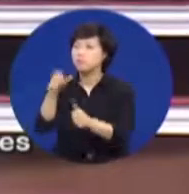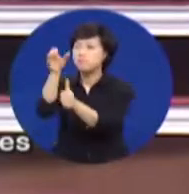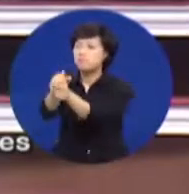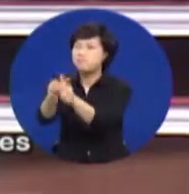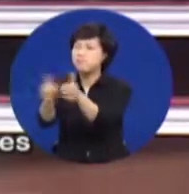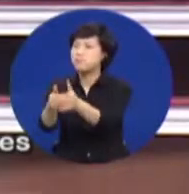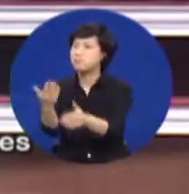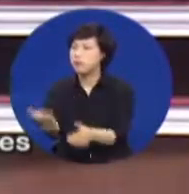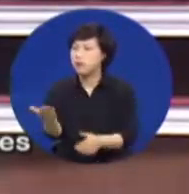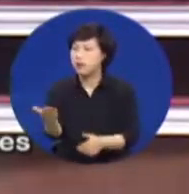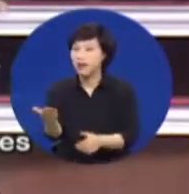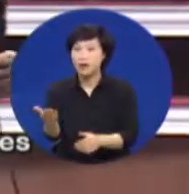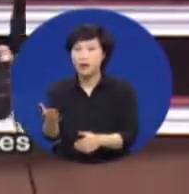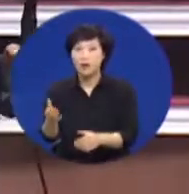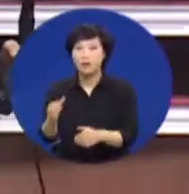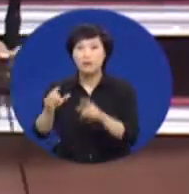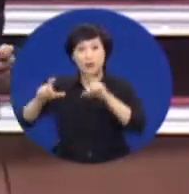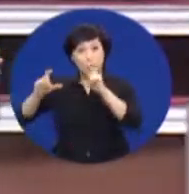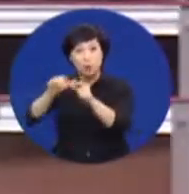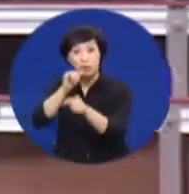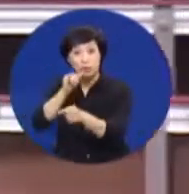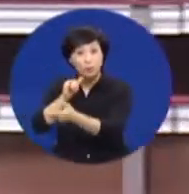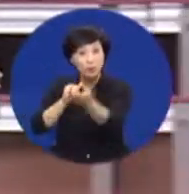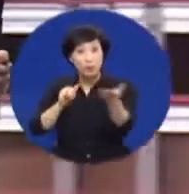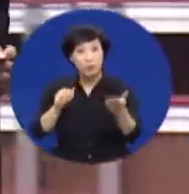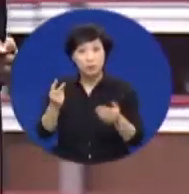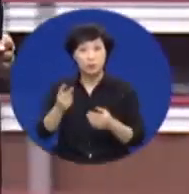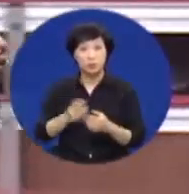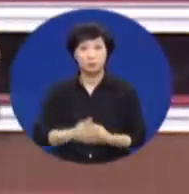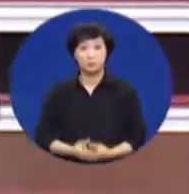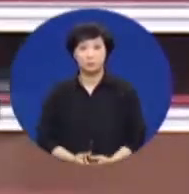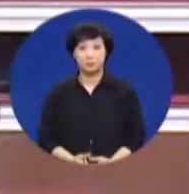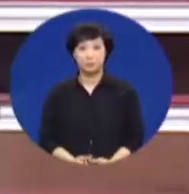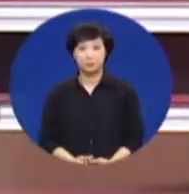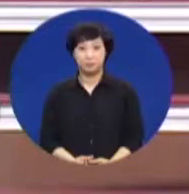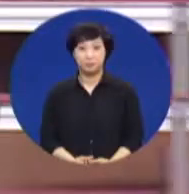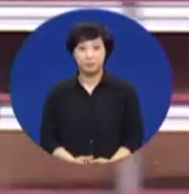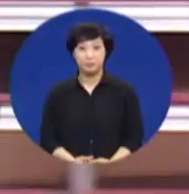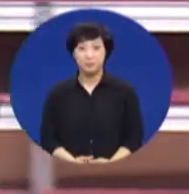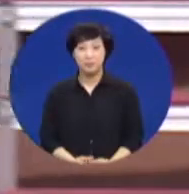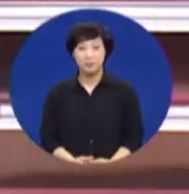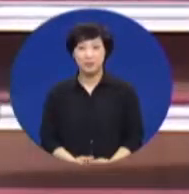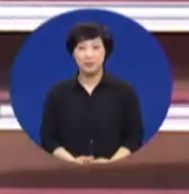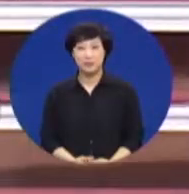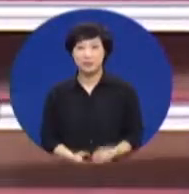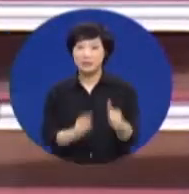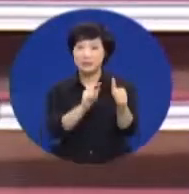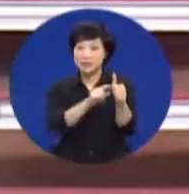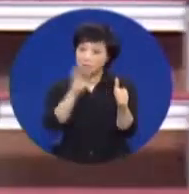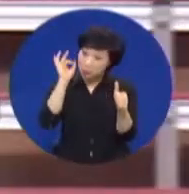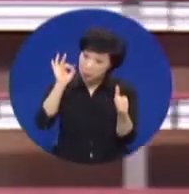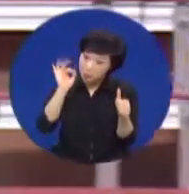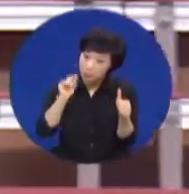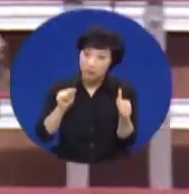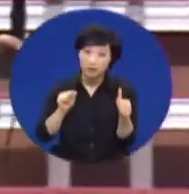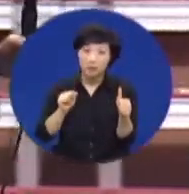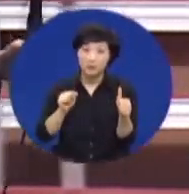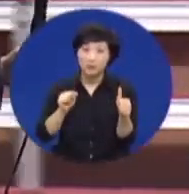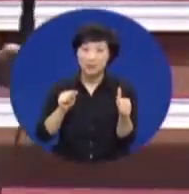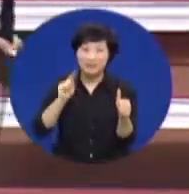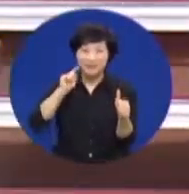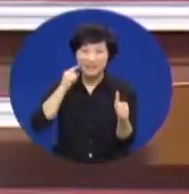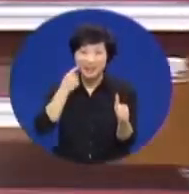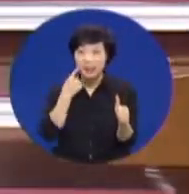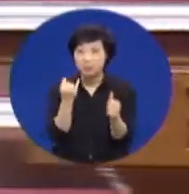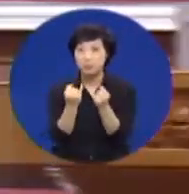겁니다. 정해요. 그리고 자기가 볼 때